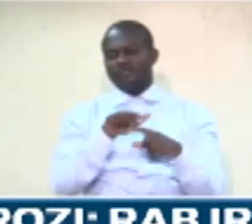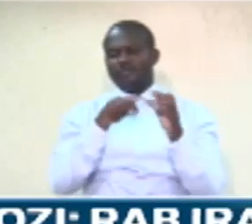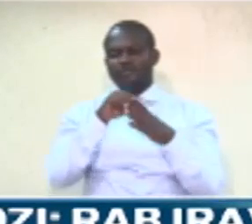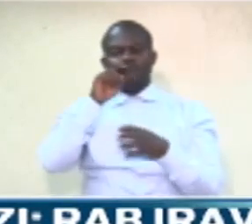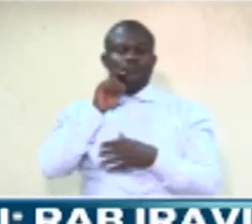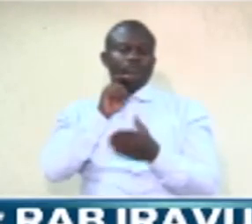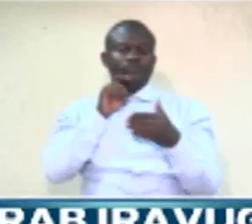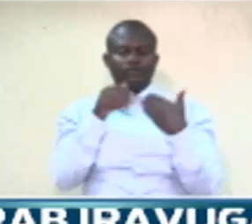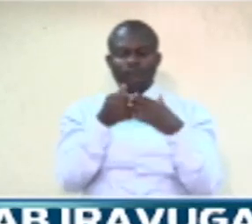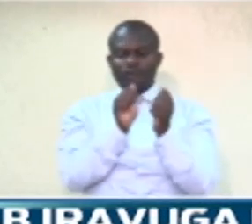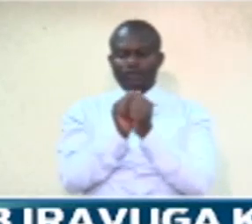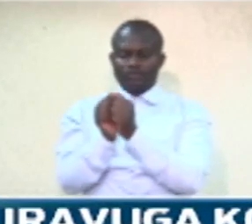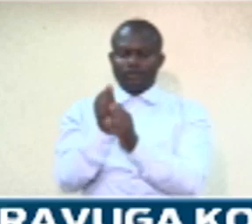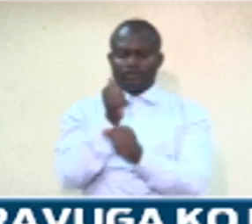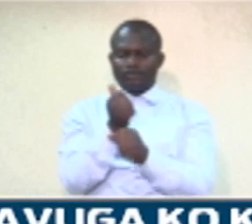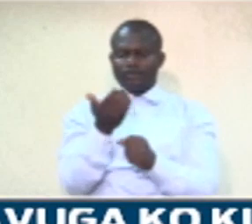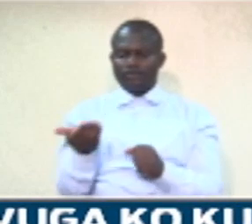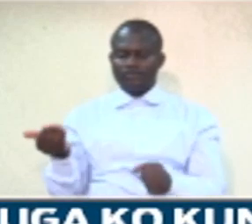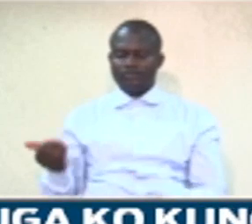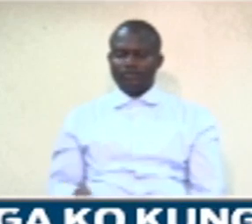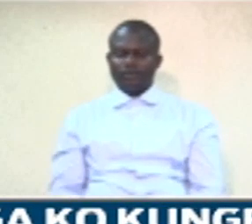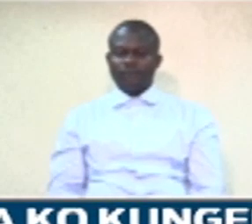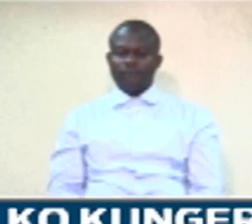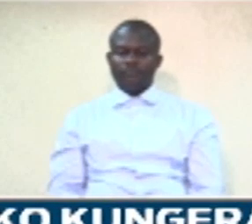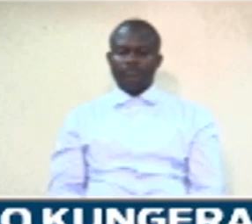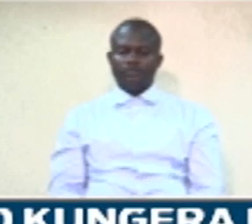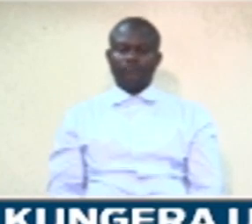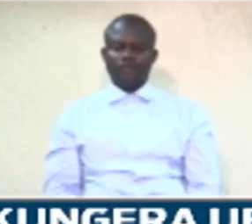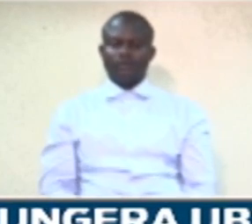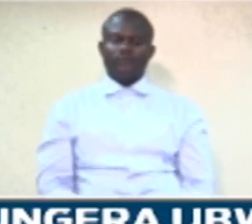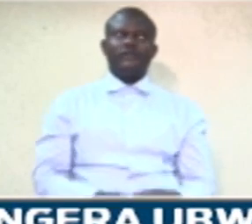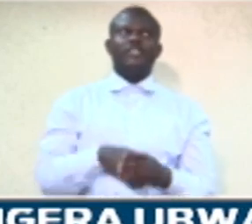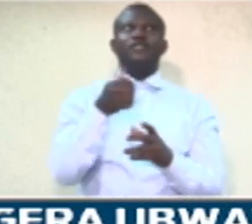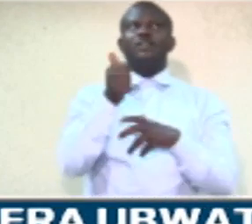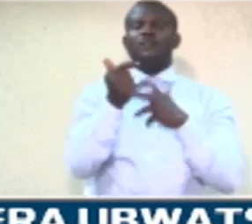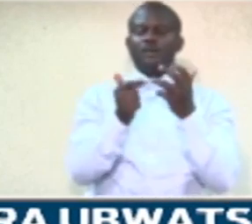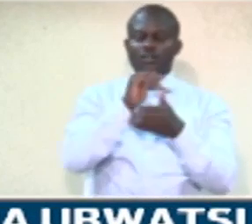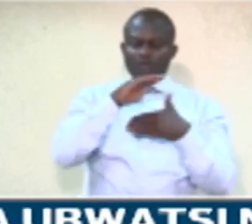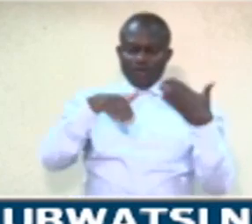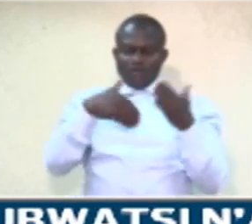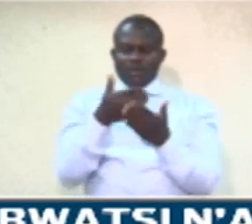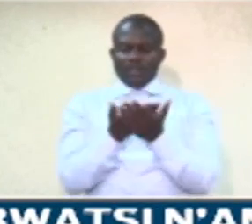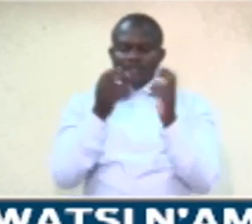ku gitsina ndetse n'irikorerwa abana. Ibyo byose rero birasabwa ko abanyamakuru